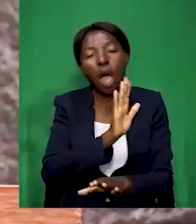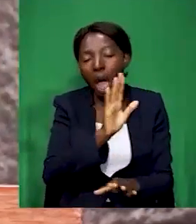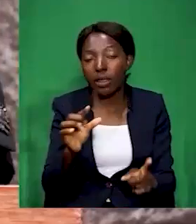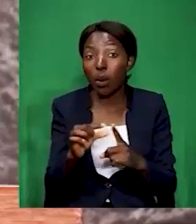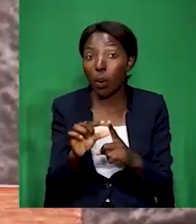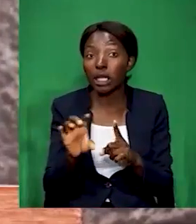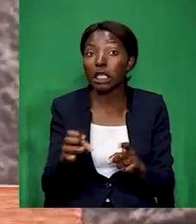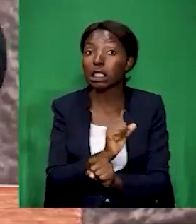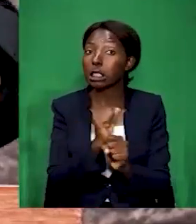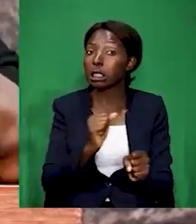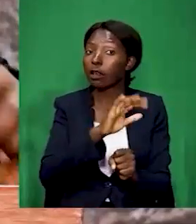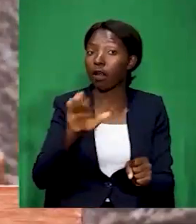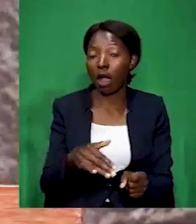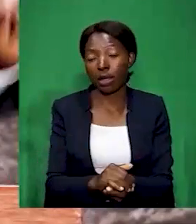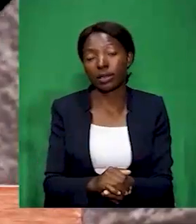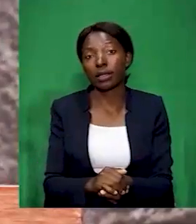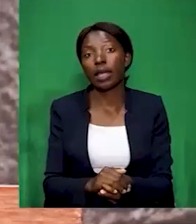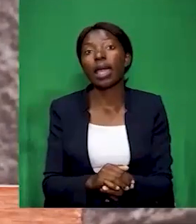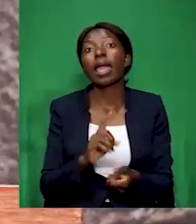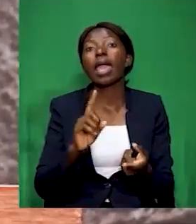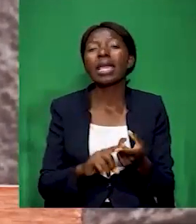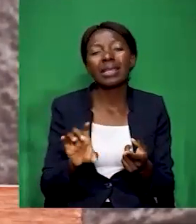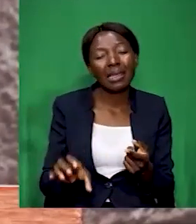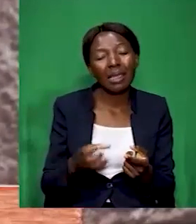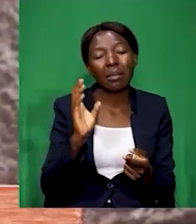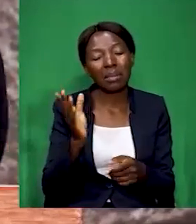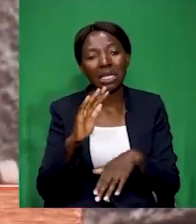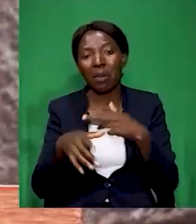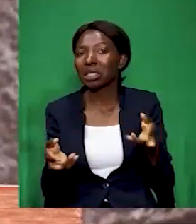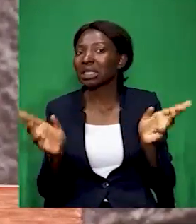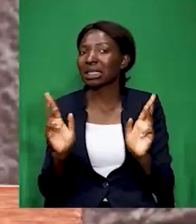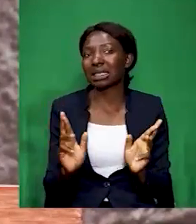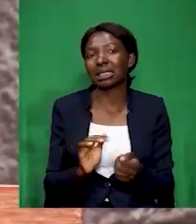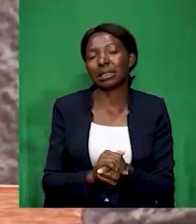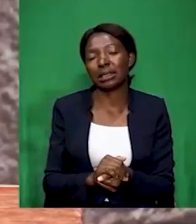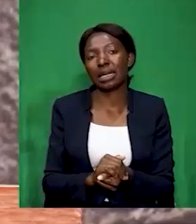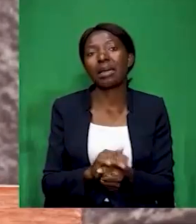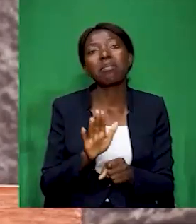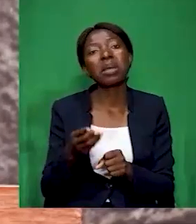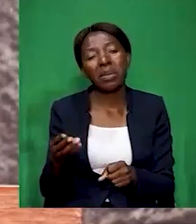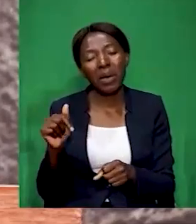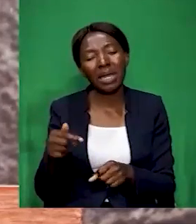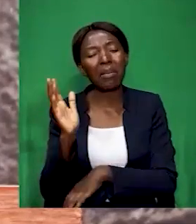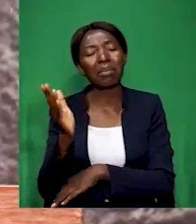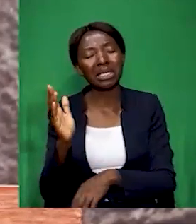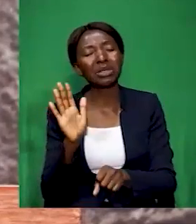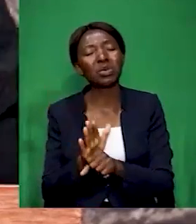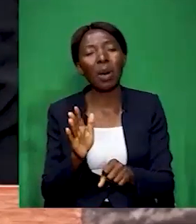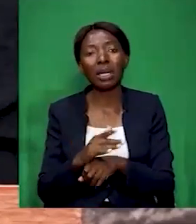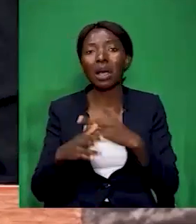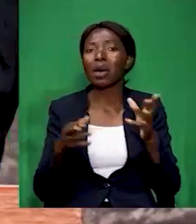zverimwe vhangeri ringaparidzwa vangaparidza vhangeri reupfumi prosperity gospel will never take us to